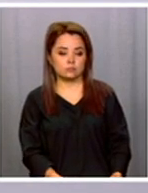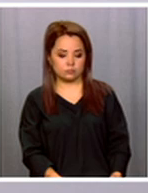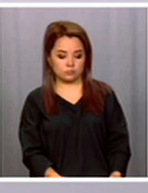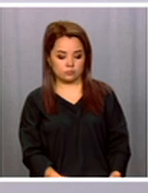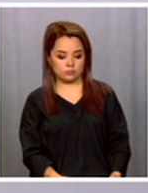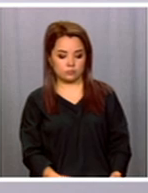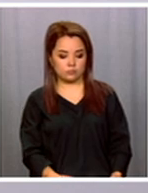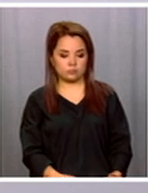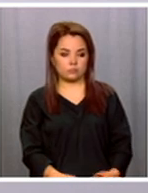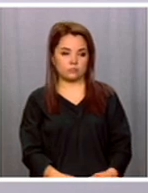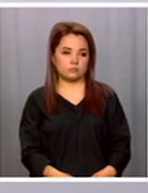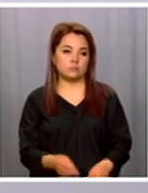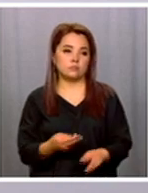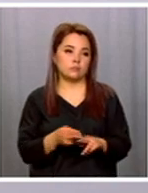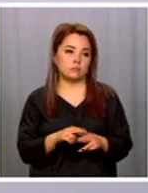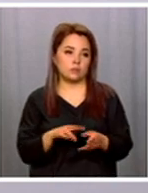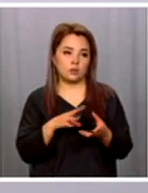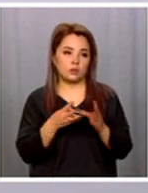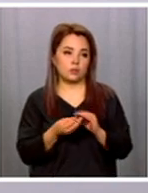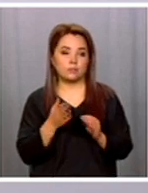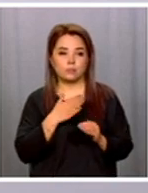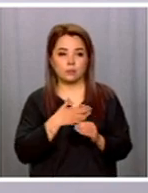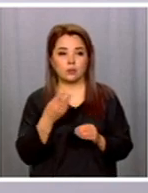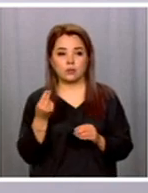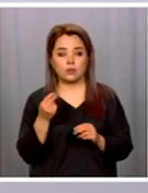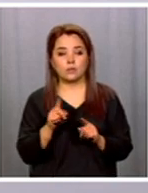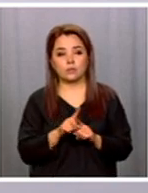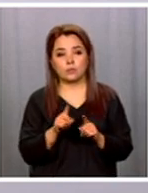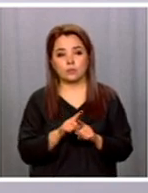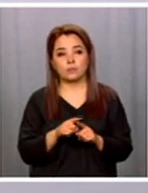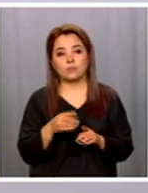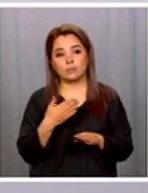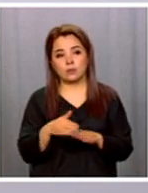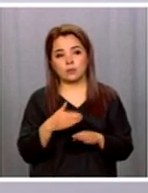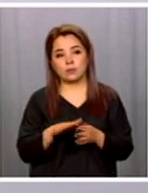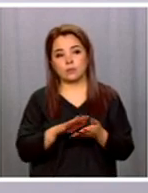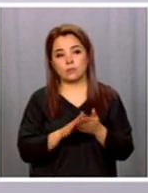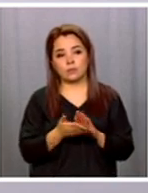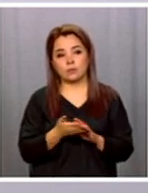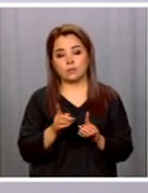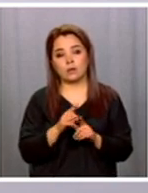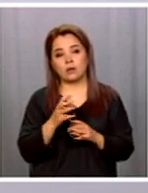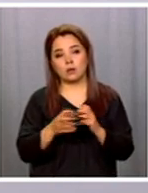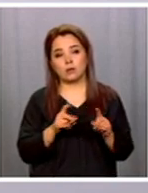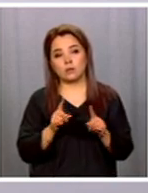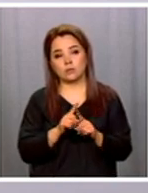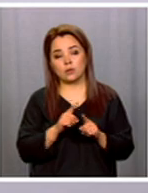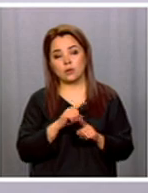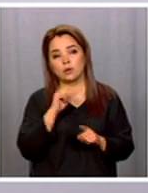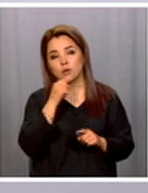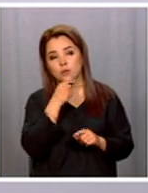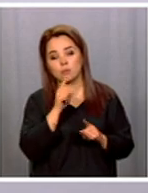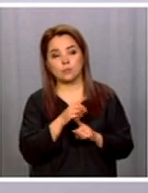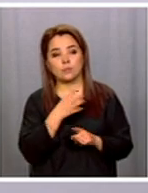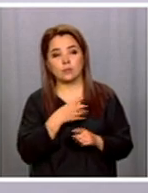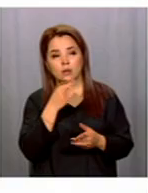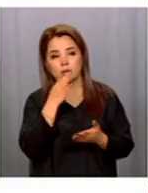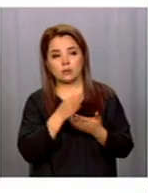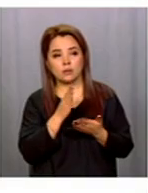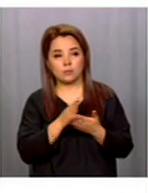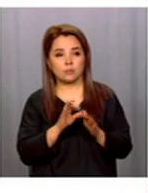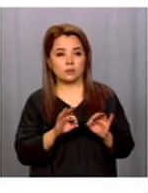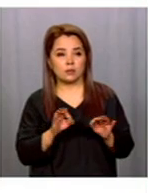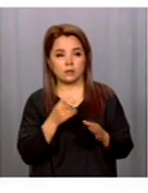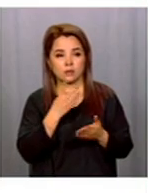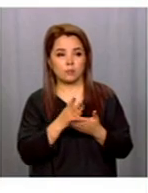Яғни жалпы біз қаржы несие қызметіне тоқталып кетейік. Бұл жалпы әлемдік экономиканың негізін құрайды деп айтуға болады.